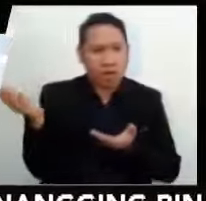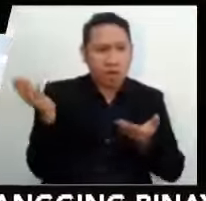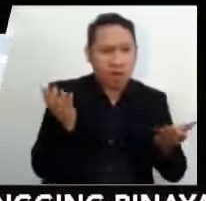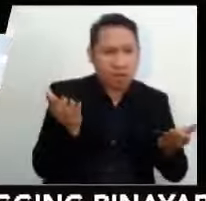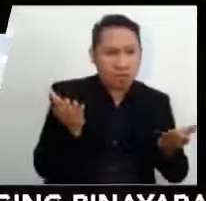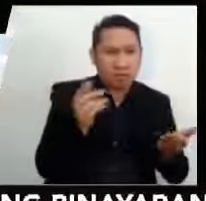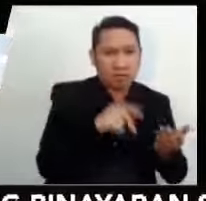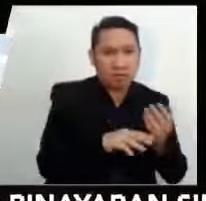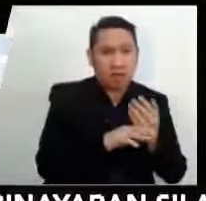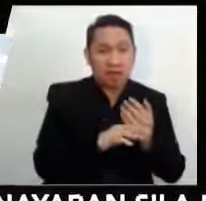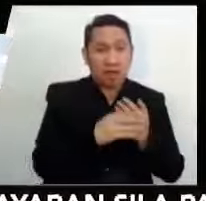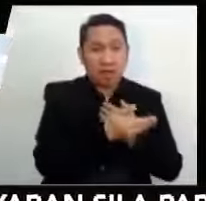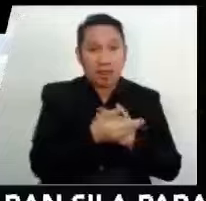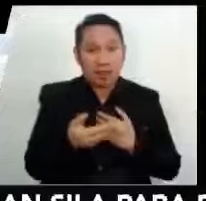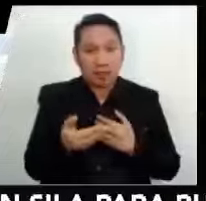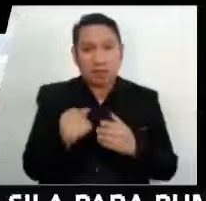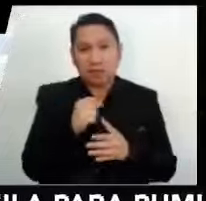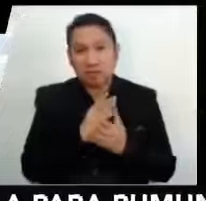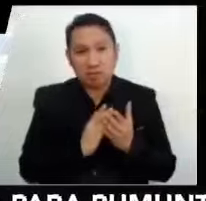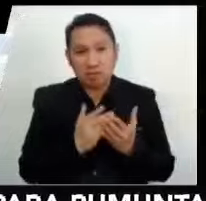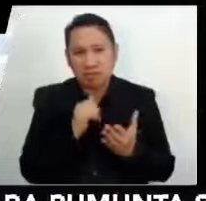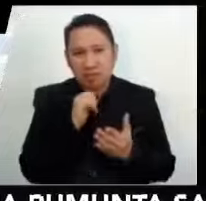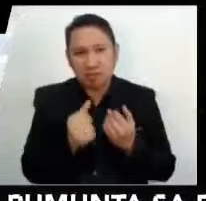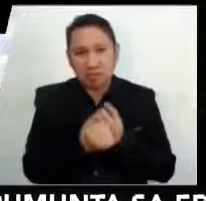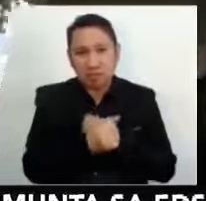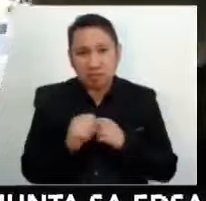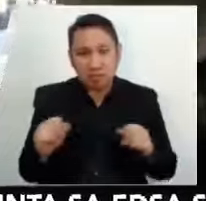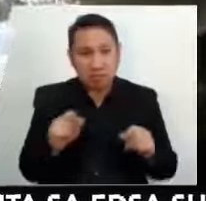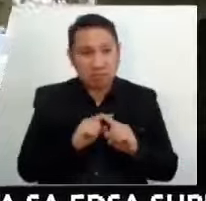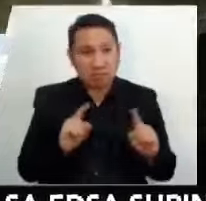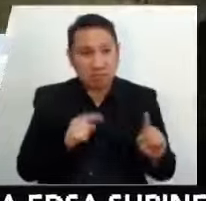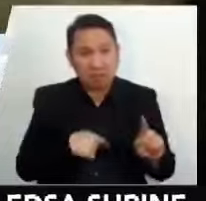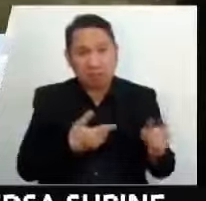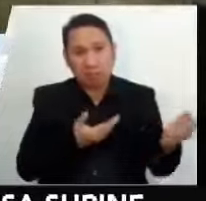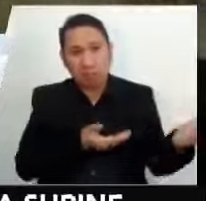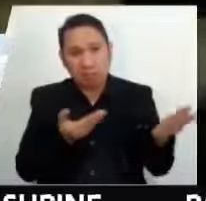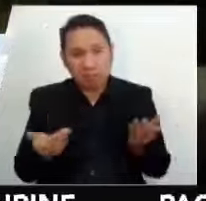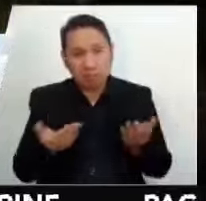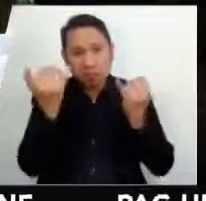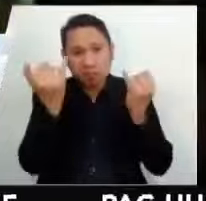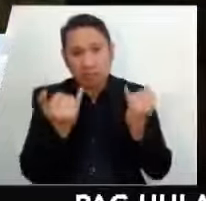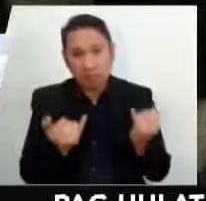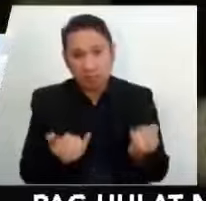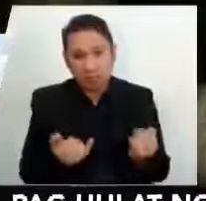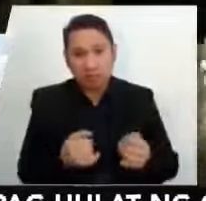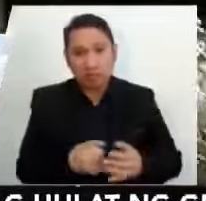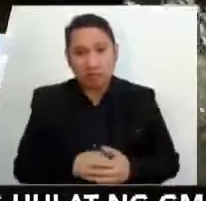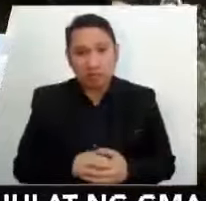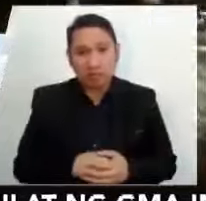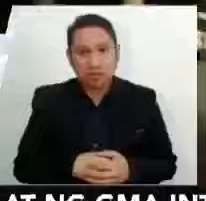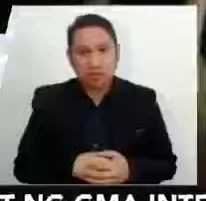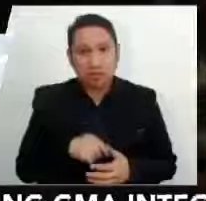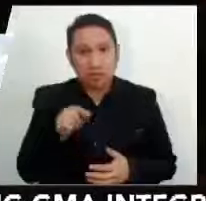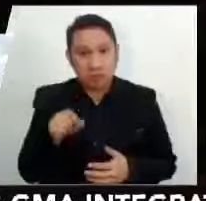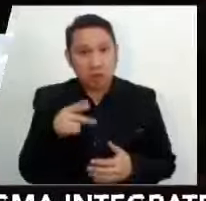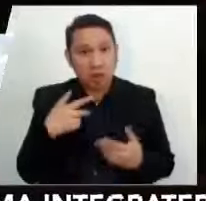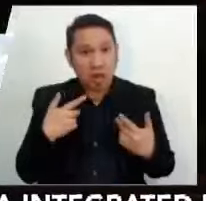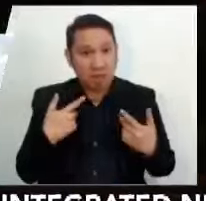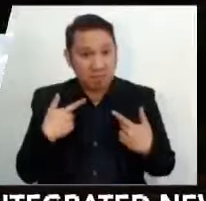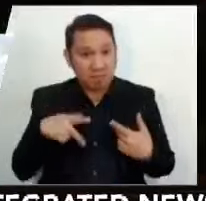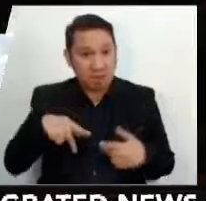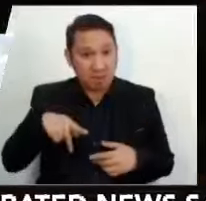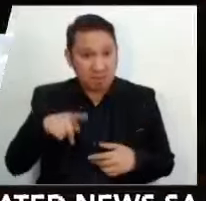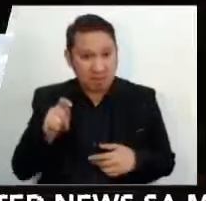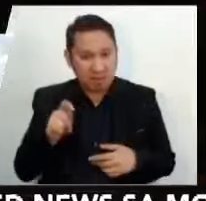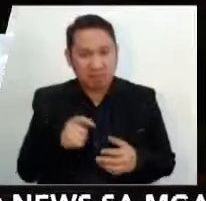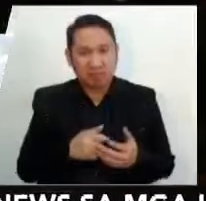naisalba maliban sa imahe ng santo niño at Nazareno may ilan naman na piniling unahing isalba ang kanilang mga alagang hayop ayon sa